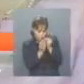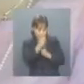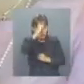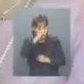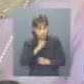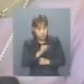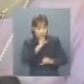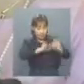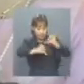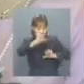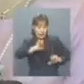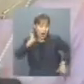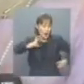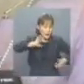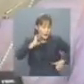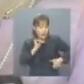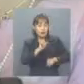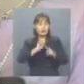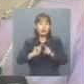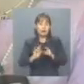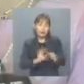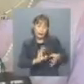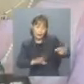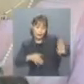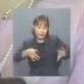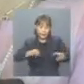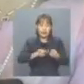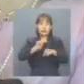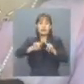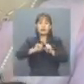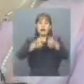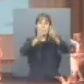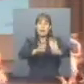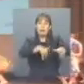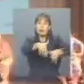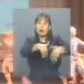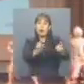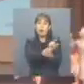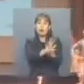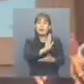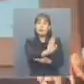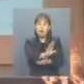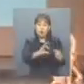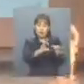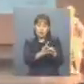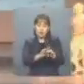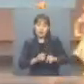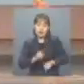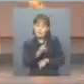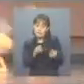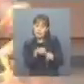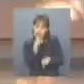งครั้งนี้ไม่เพียงใช้ศิลปะการร่ายรำทั้งเป็นแบบแผนและพื้นบ้านเป็นเครื่องมือสื่อสารแทนภาษาเพื่อย้ำความแนบ